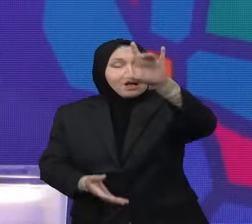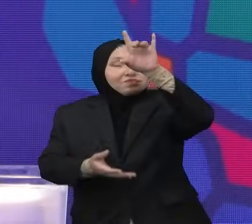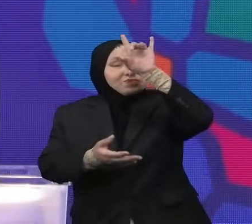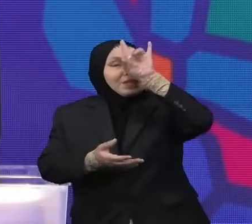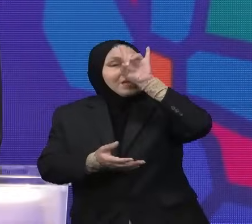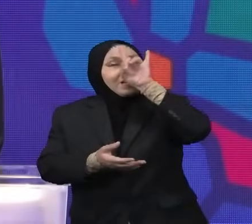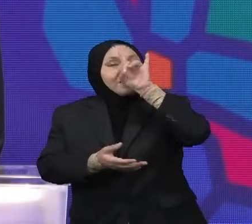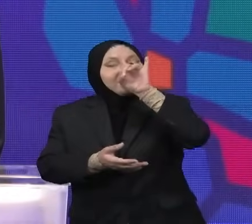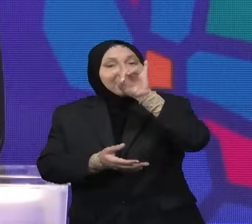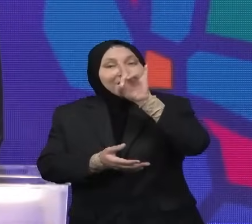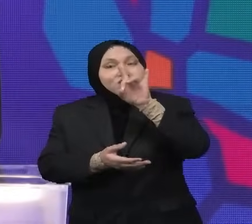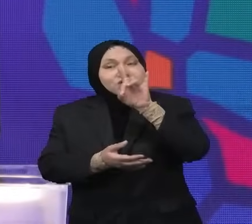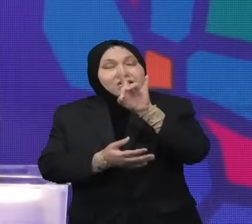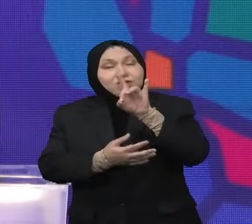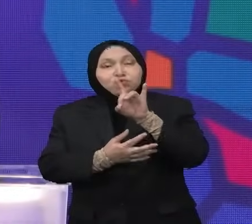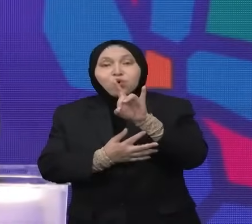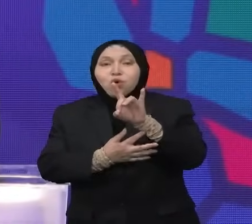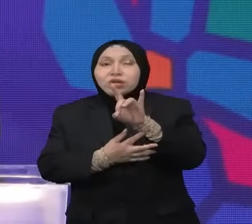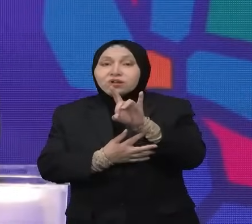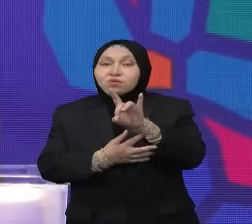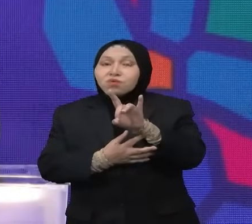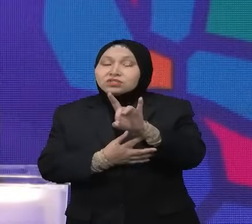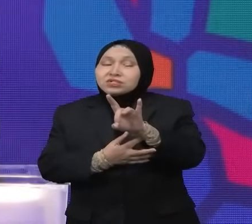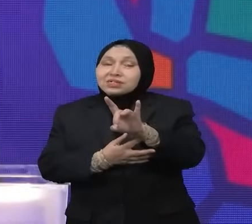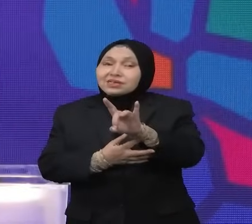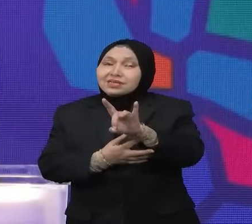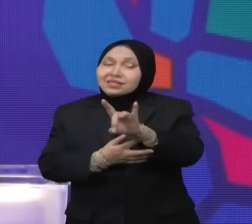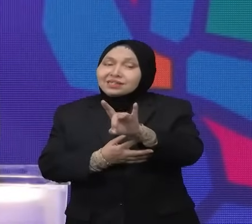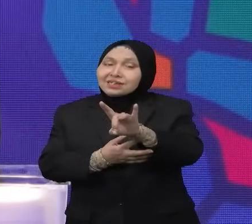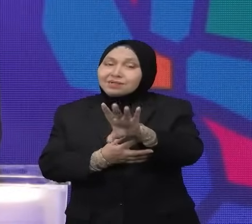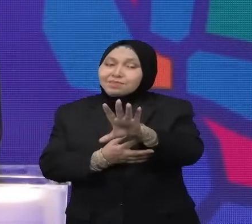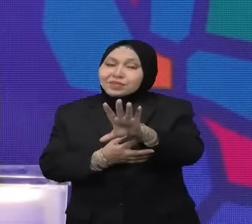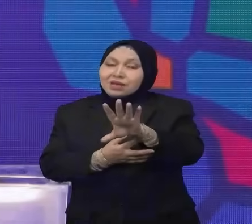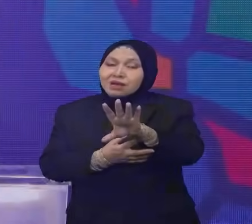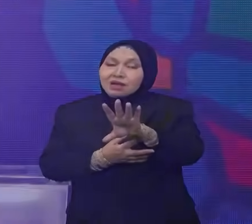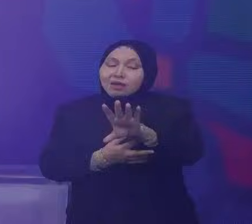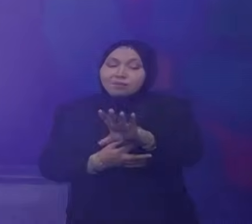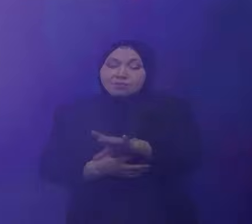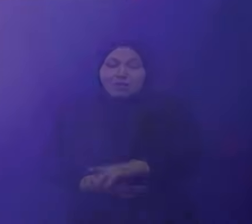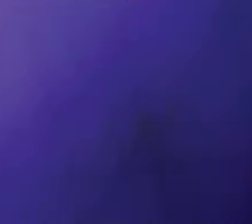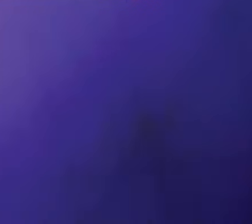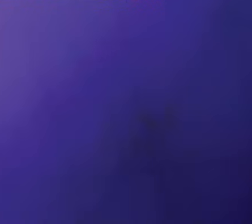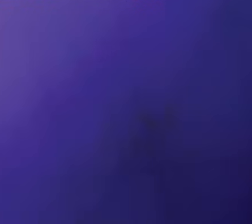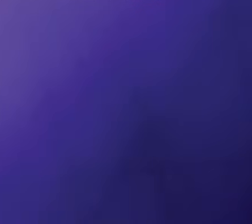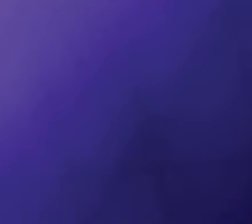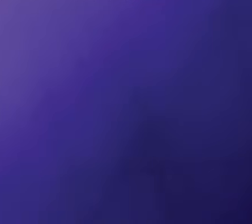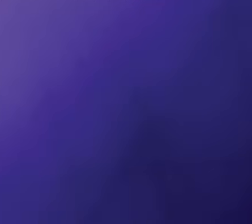A'udhu billahi minash shaytanir rajim. وَمَنْ